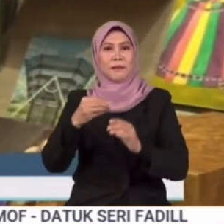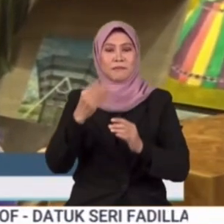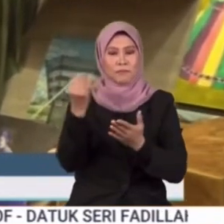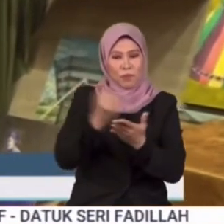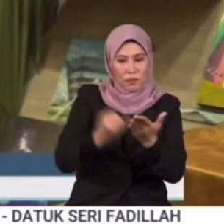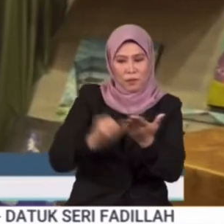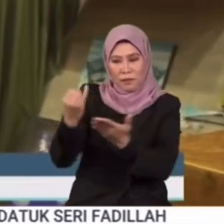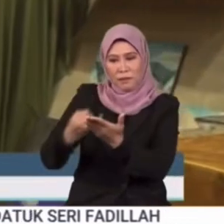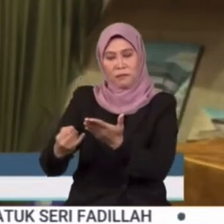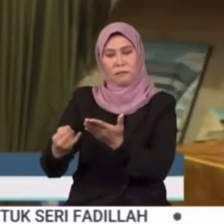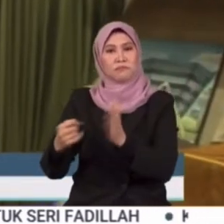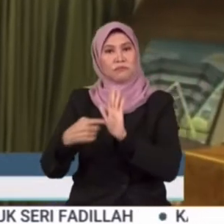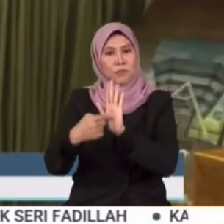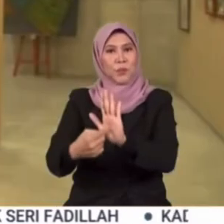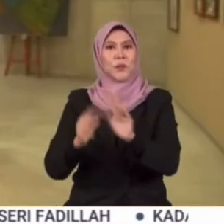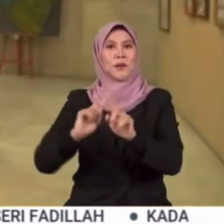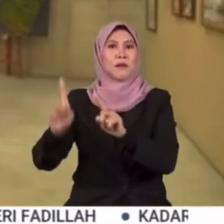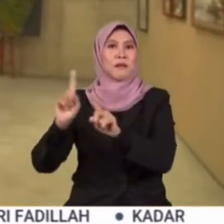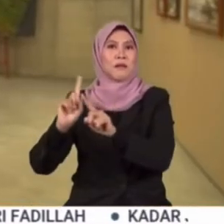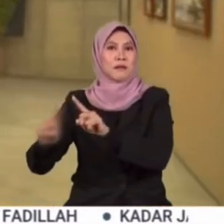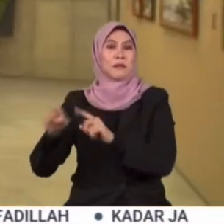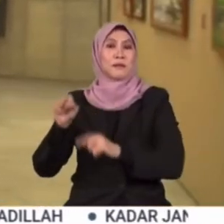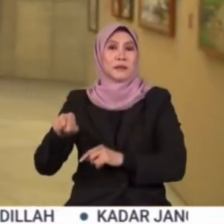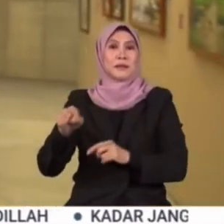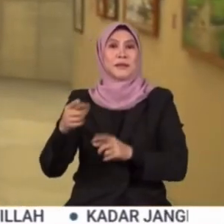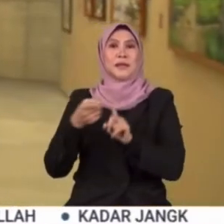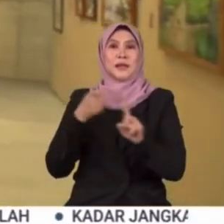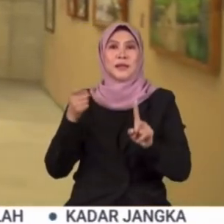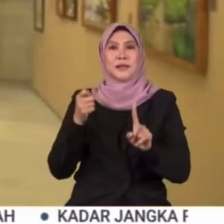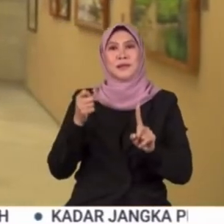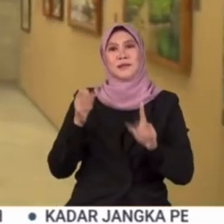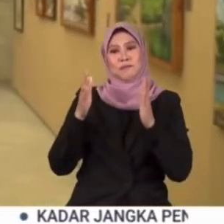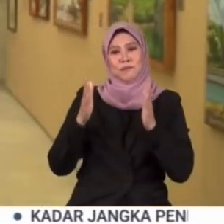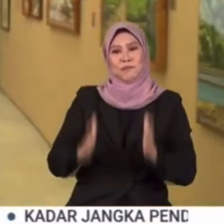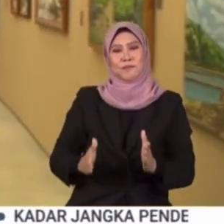dan gunaan lain dalam berbagai gaya hasil karya artis tempatan